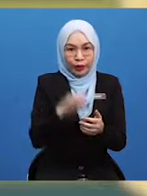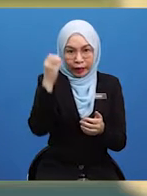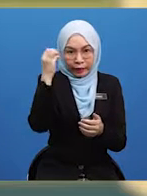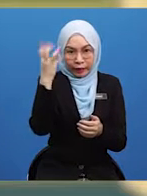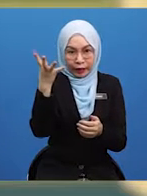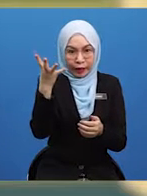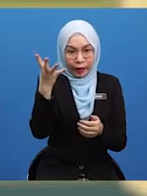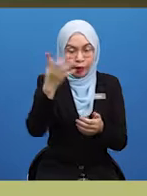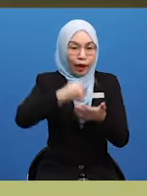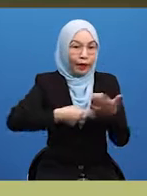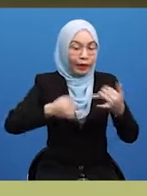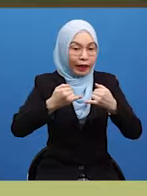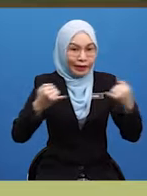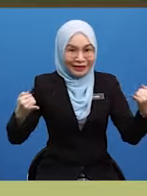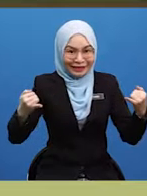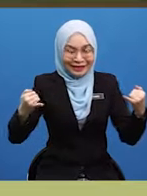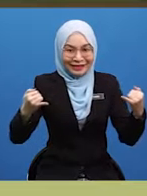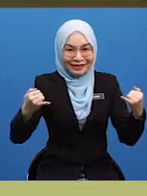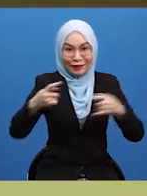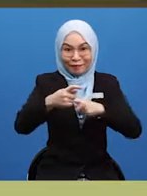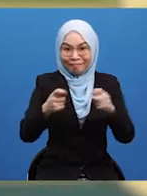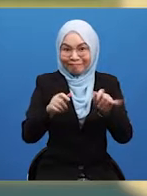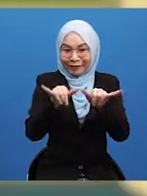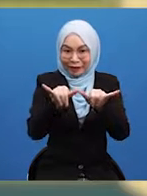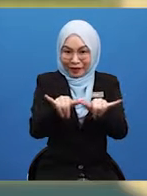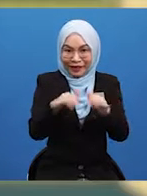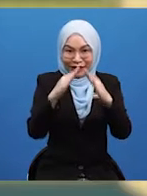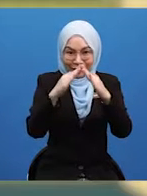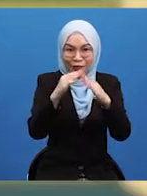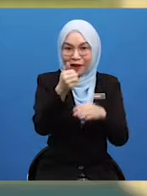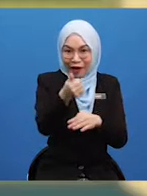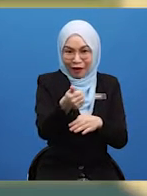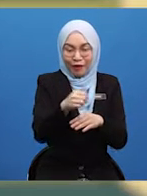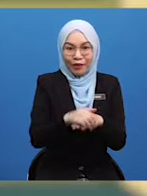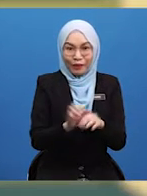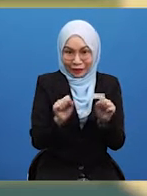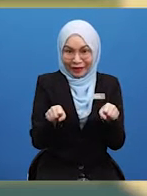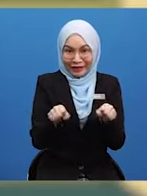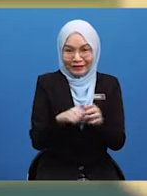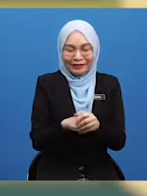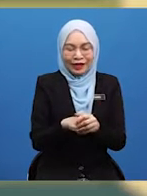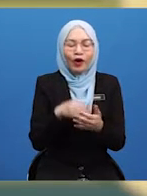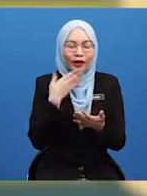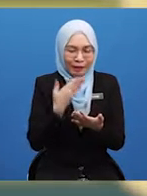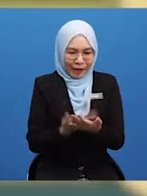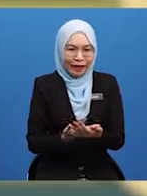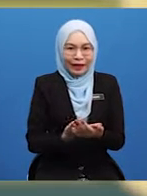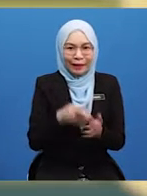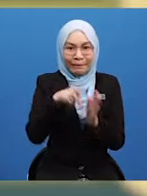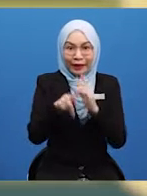tinggal murid-murid? Baiklah murid-murid, pertempatan bandar dan luar